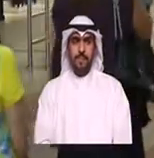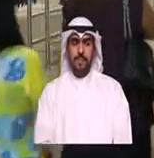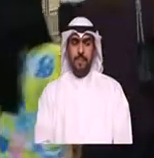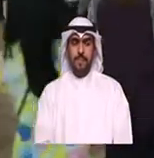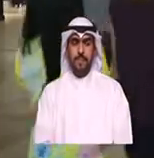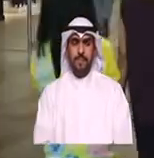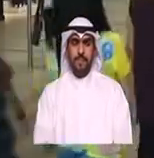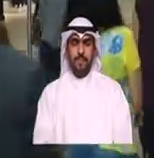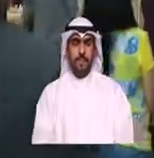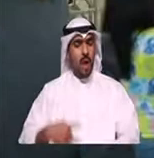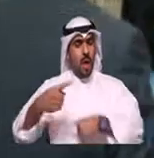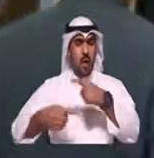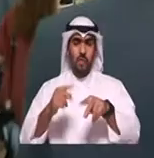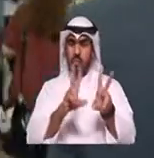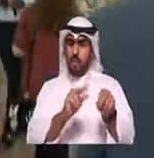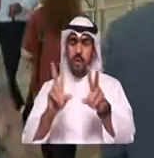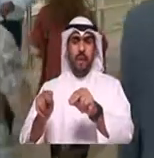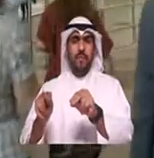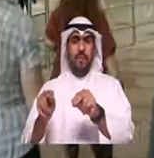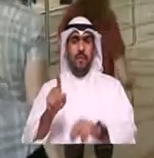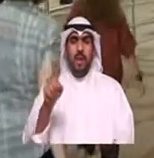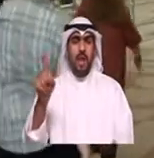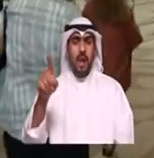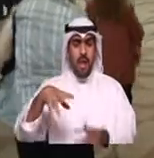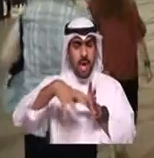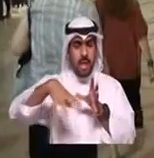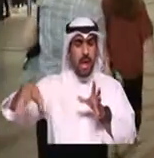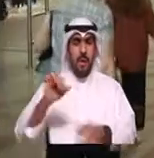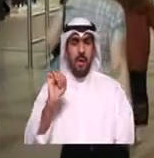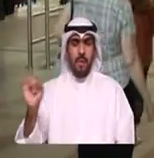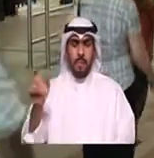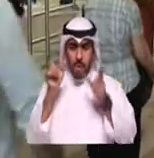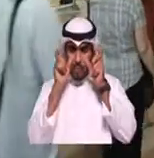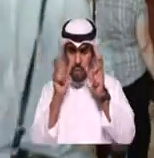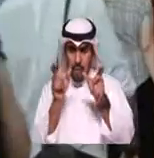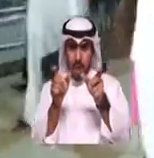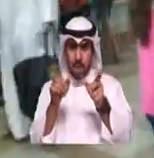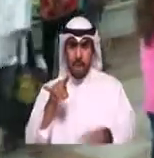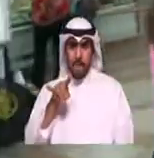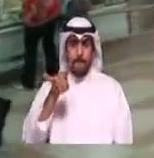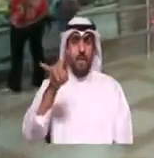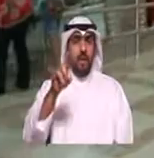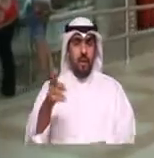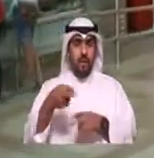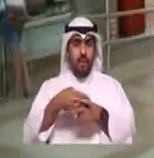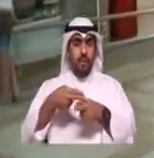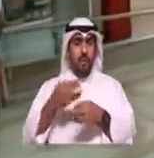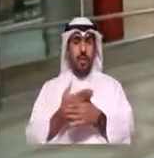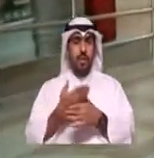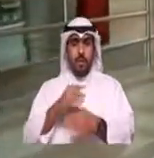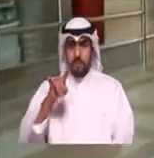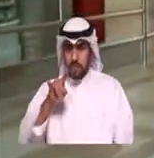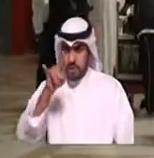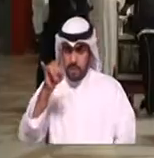كما في كل المواسم أتمت إدارة العمليات في مطار الكويت الدولي استراتيجية متكاملة لتسهيل عودة المسافرين